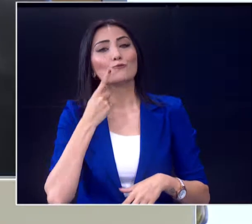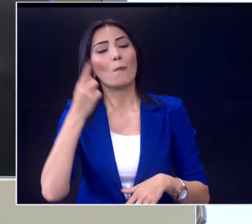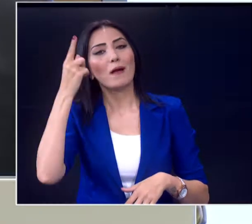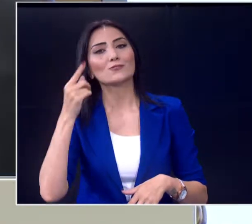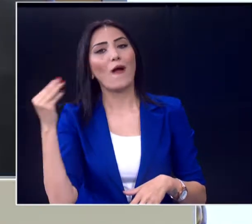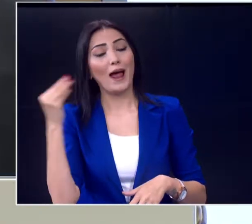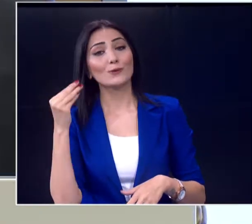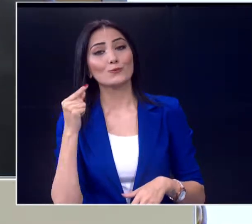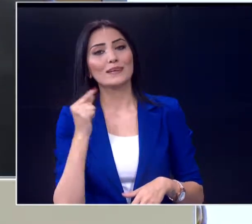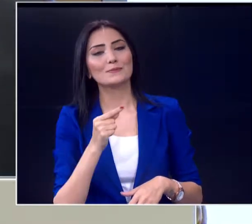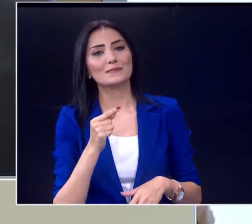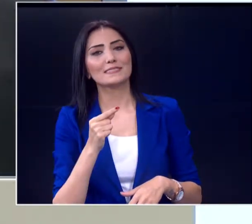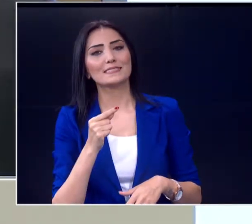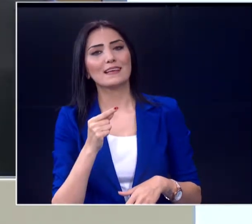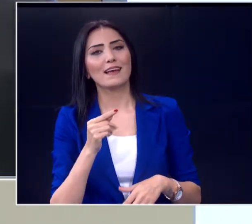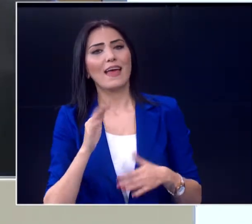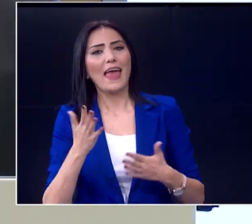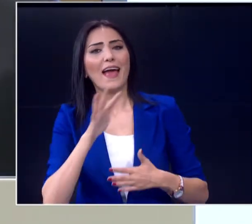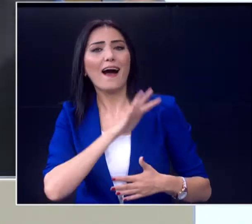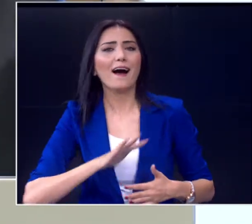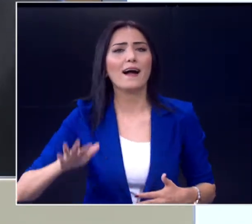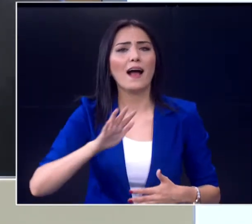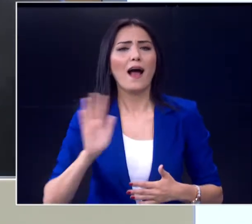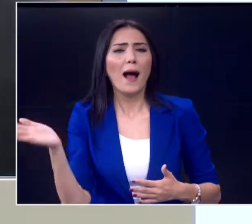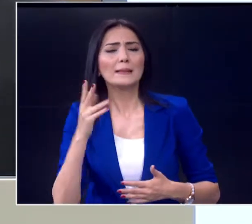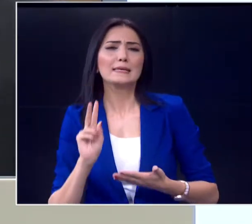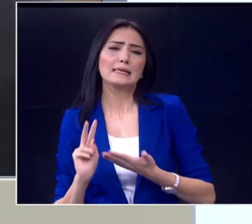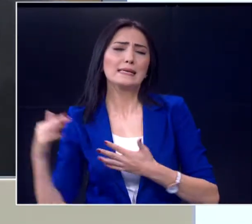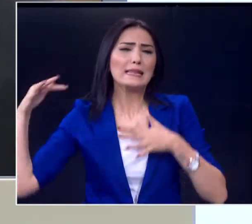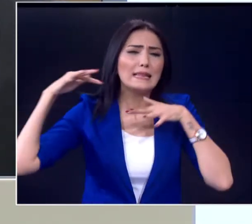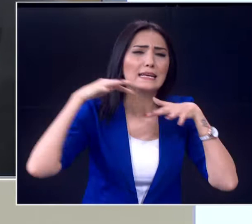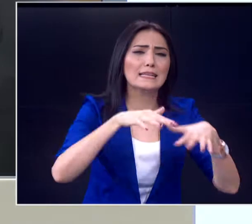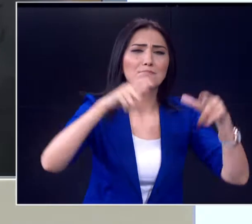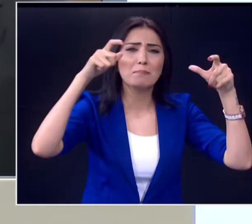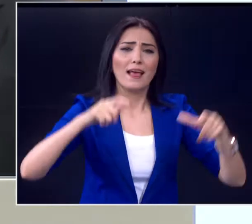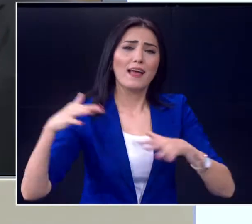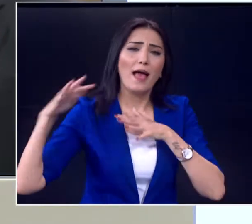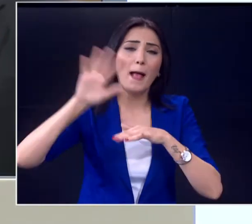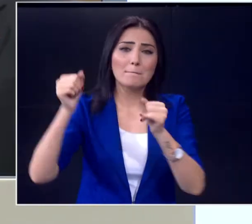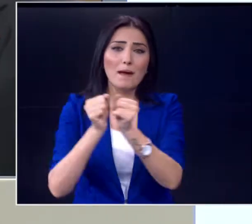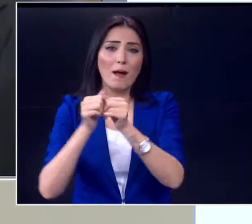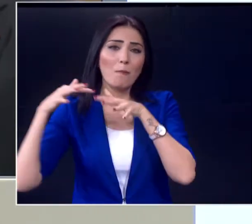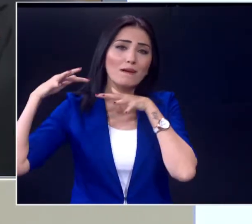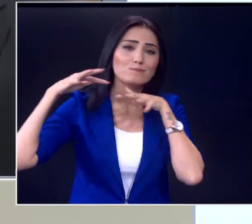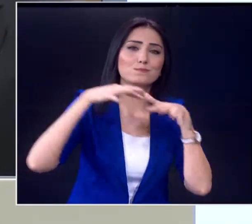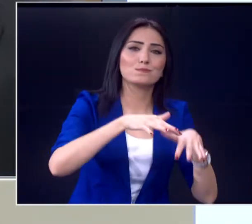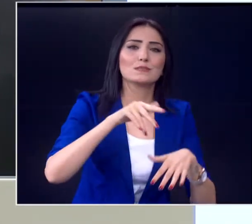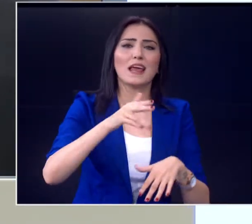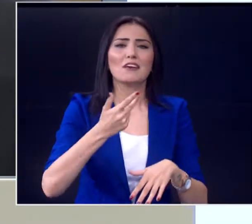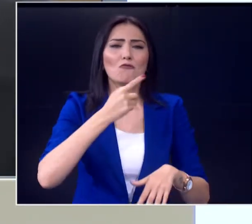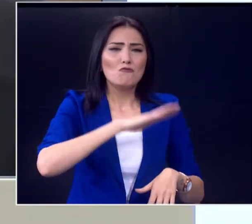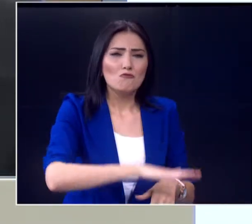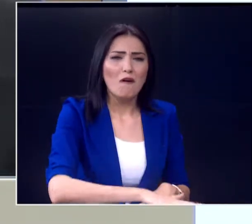Cumhurbaşkanımız, ey ahali, hadi inin meydanlara dedi. Hep beraber indiniz.